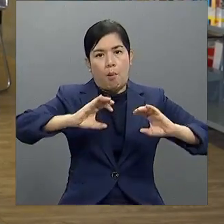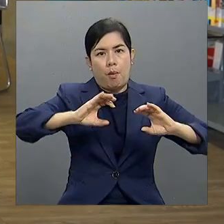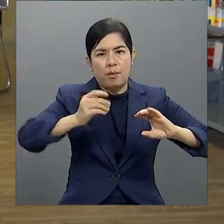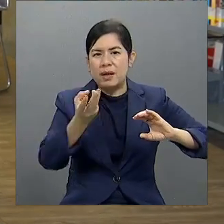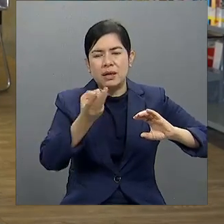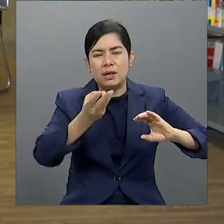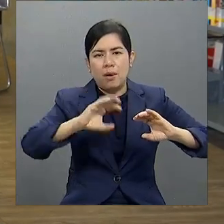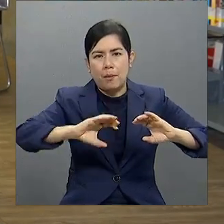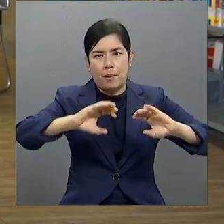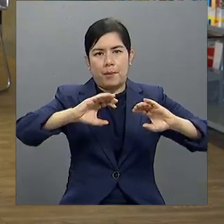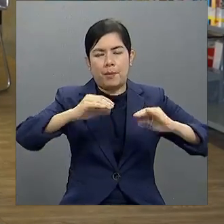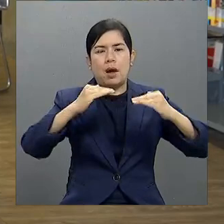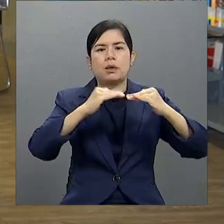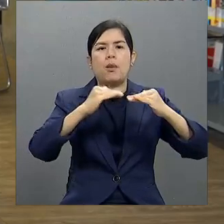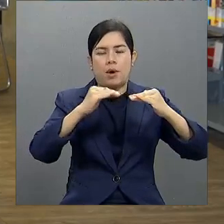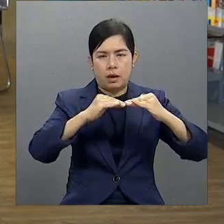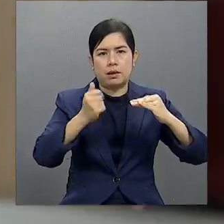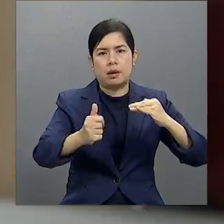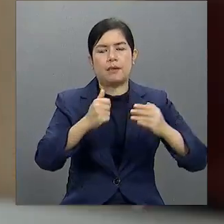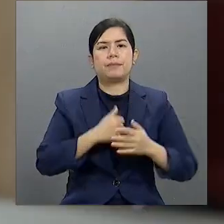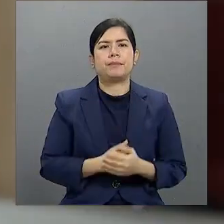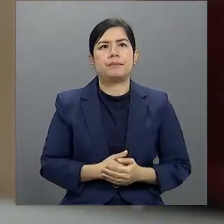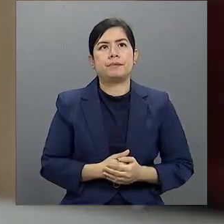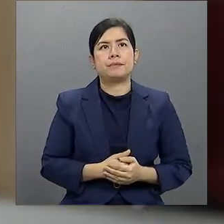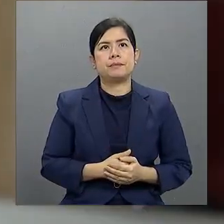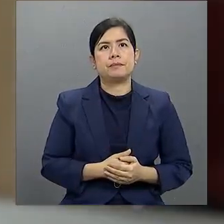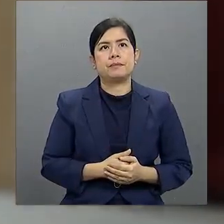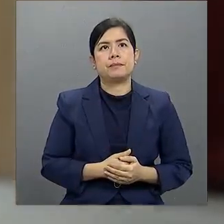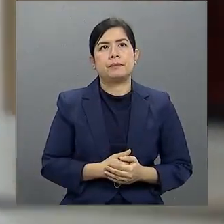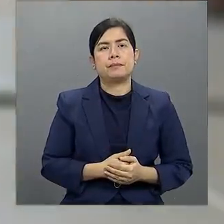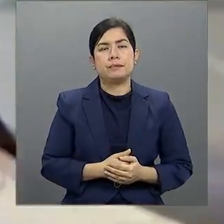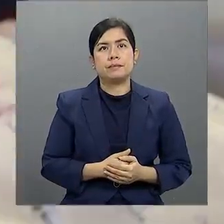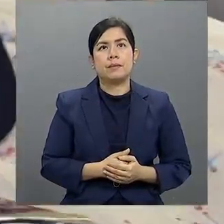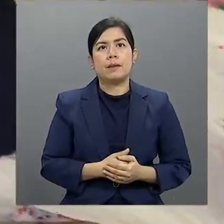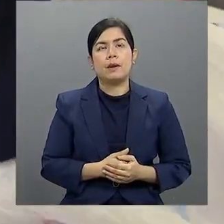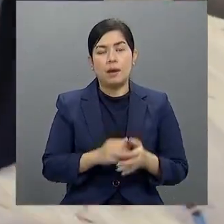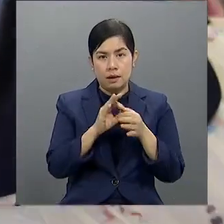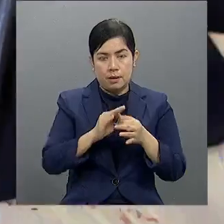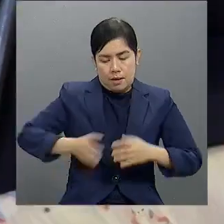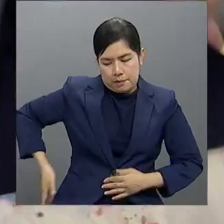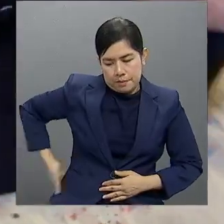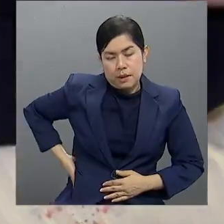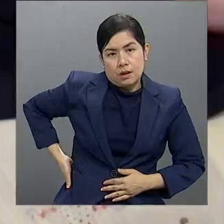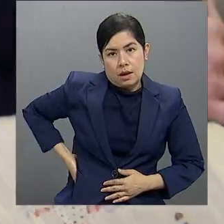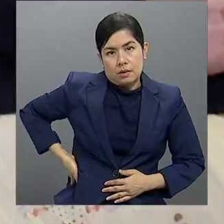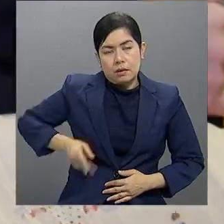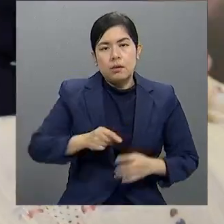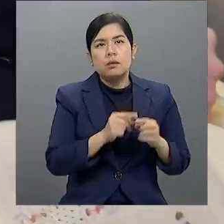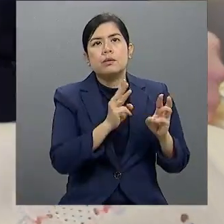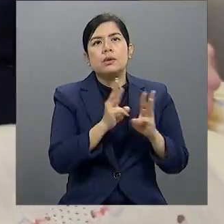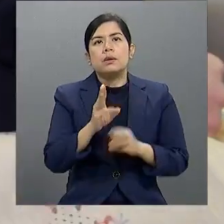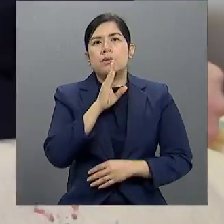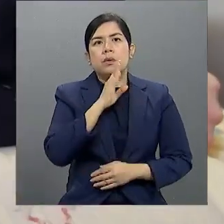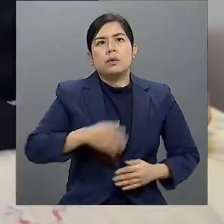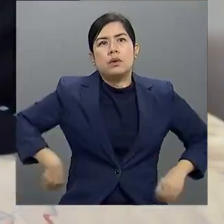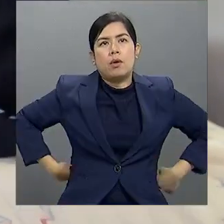เดียวก ัน หรือเท่ากันกับเข่า ใช่จะดีกว่า จะดีกว่าน ะคะแล้วก็มีเรื่องมีติดหลังใช่ไหมคะมีติดหลังก็คือปกติหลังเราในทางกายวิภาคปกติ